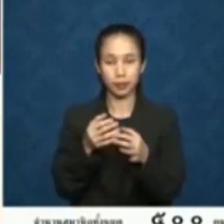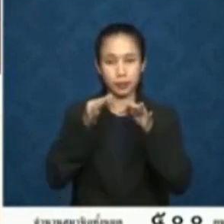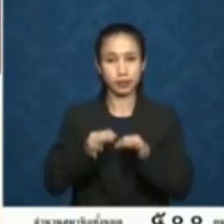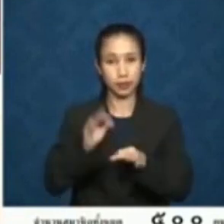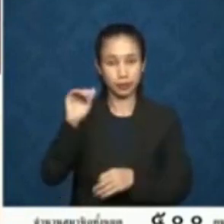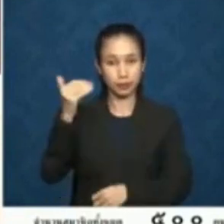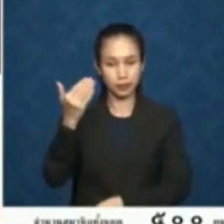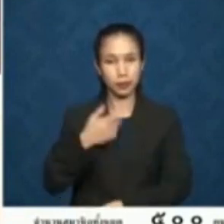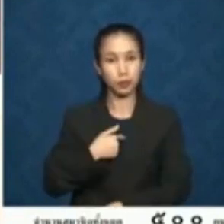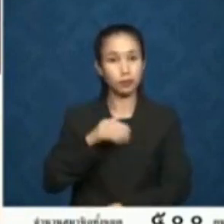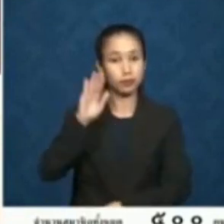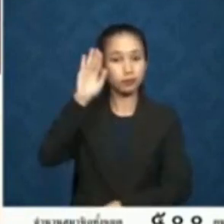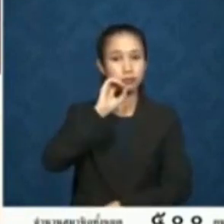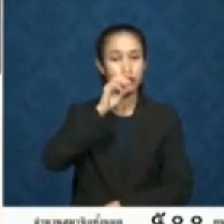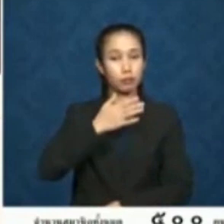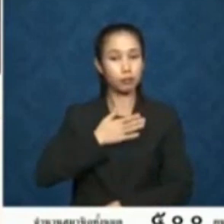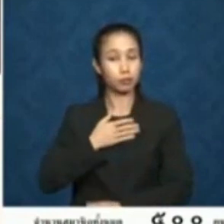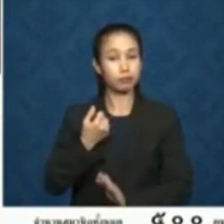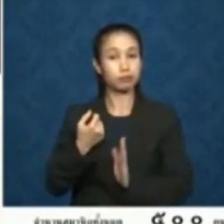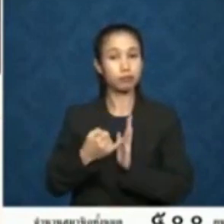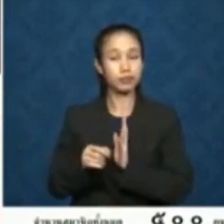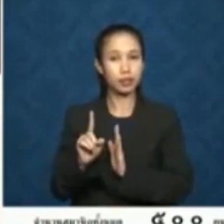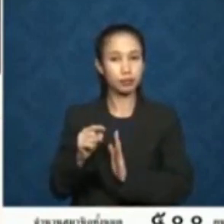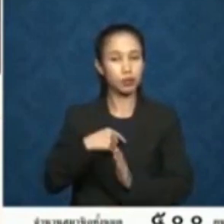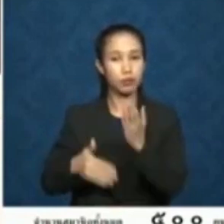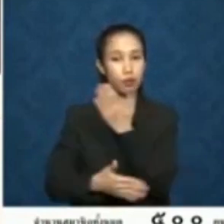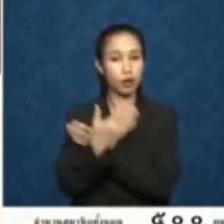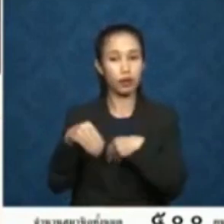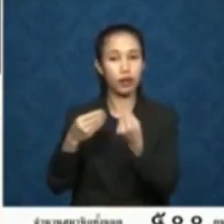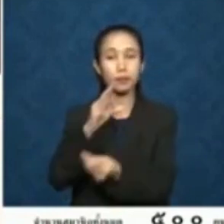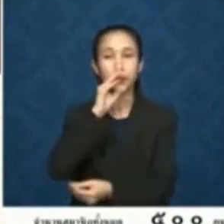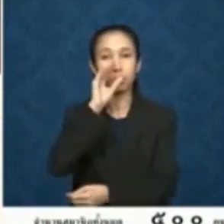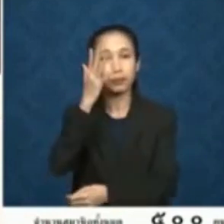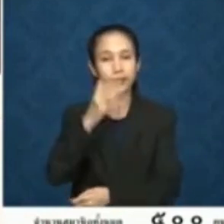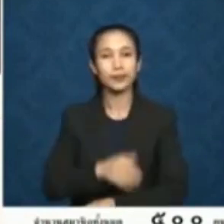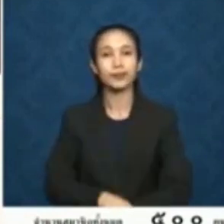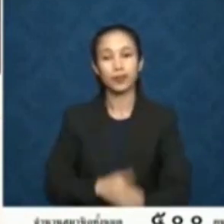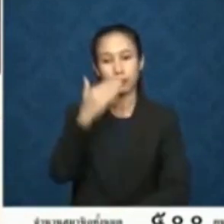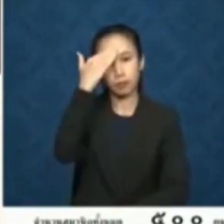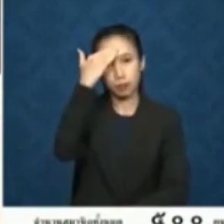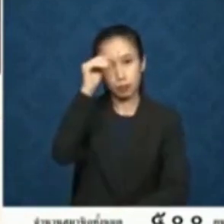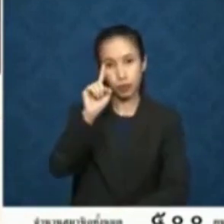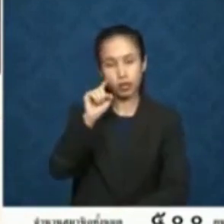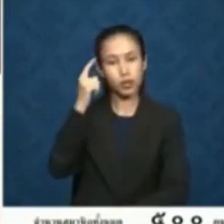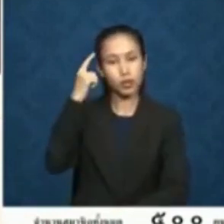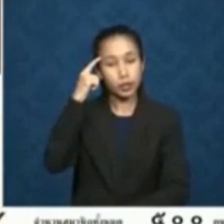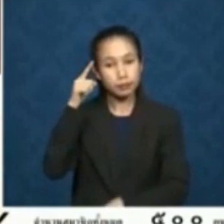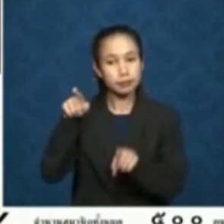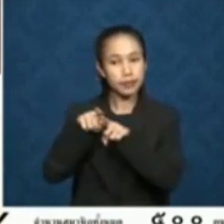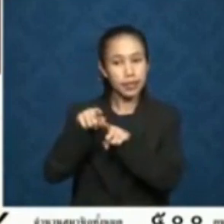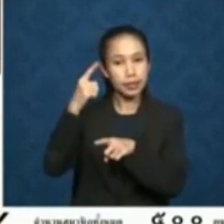เดี๋ยวผมวินิจฉัยก่อนนะครับคือท่านประท้วงผมเนี่ยนะครับจริงๆแล้วผมไม่ให้โอกาสพูดนะครับเพราะว่าจะต้